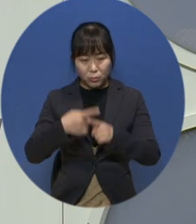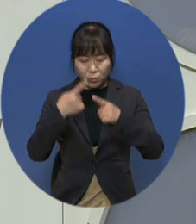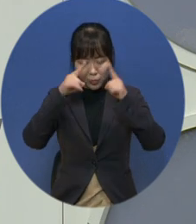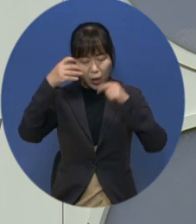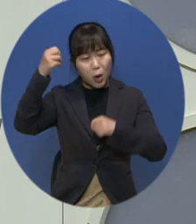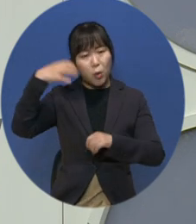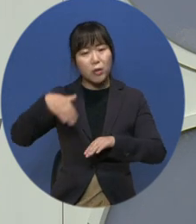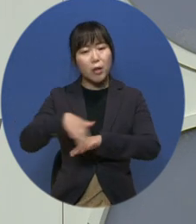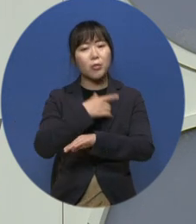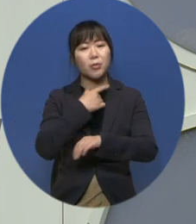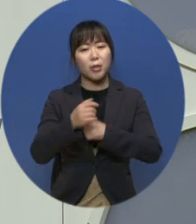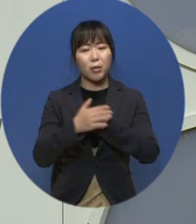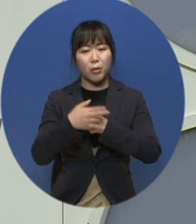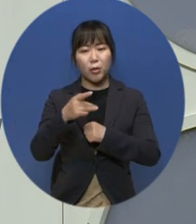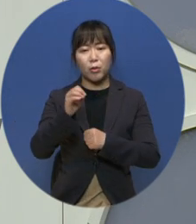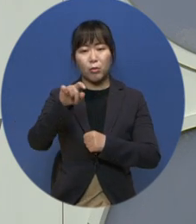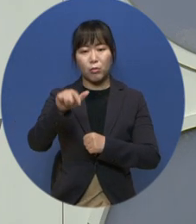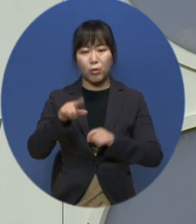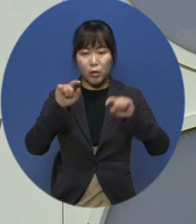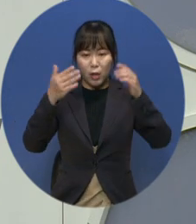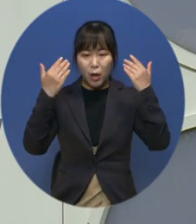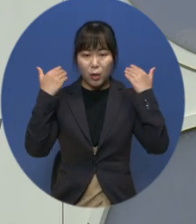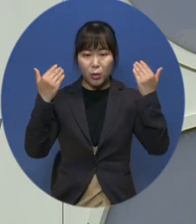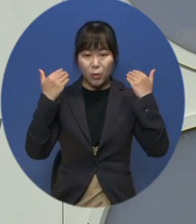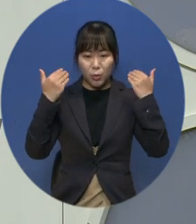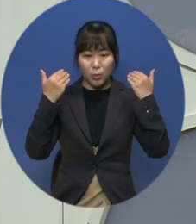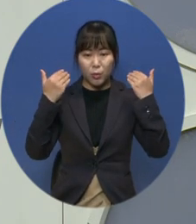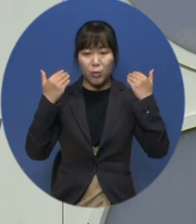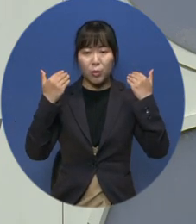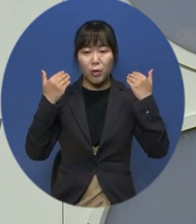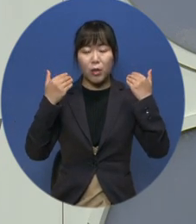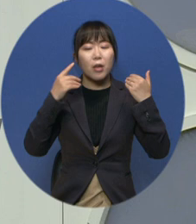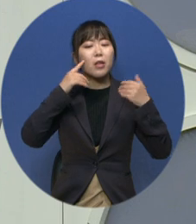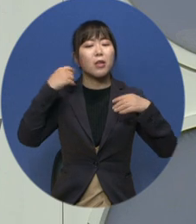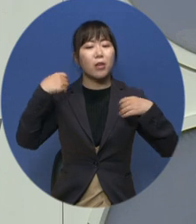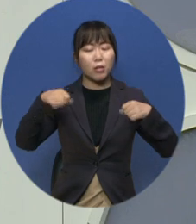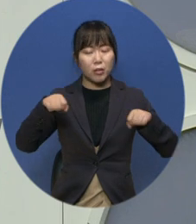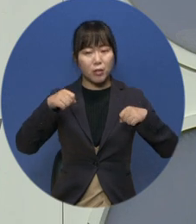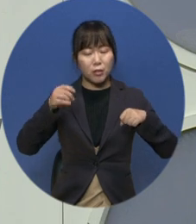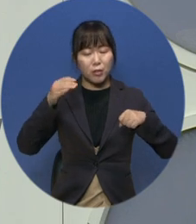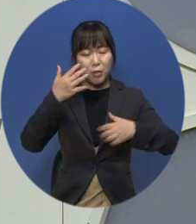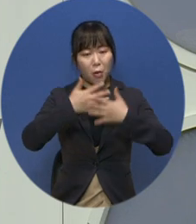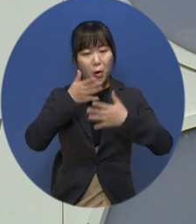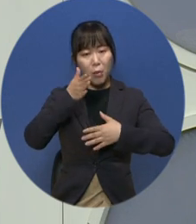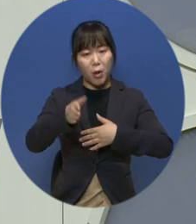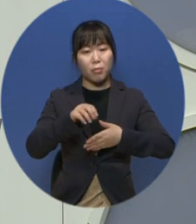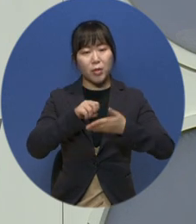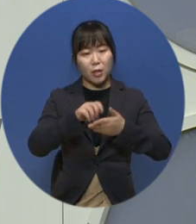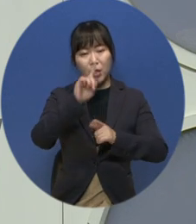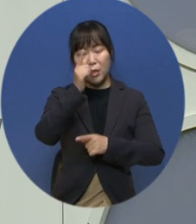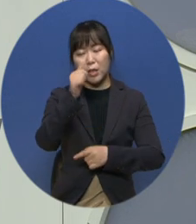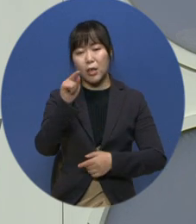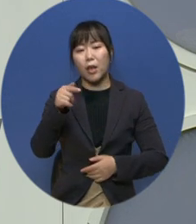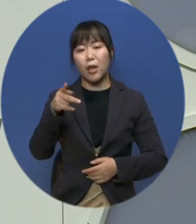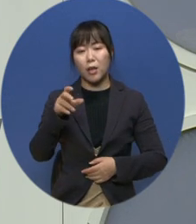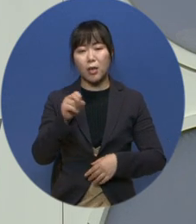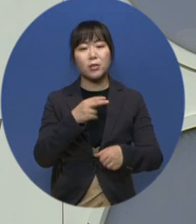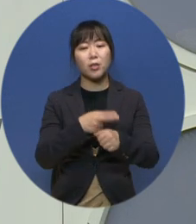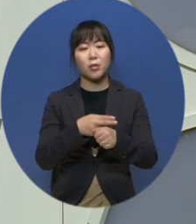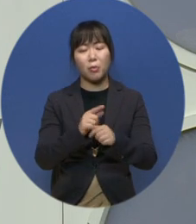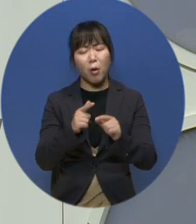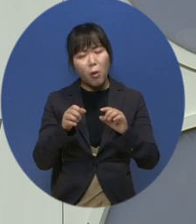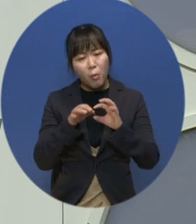대학원도 다니고 싶어서 이제 동국대학교 연극영화과 대학원을 다녔죠. 그래서 이해랑 선생님 뭐 이런 선생님한테 공부를